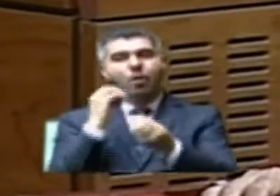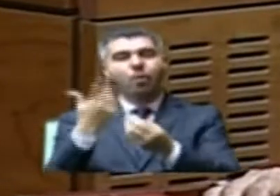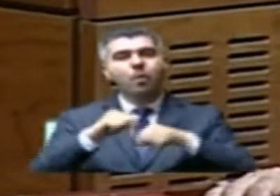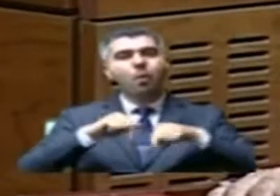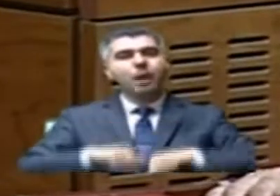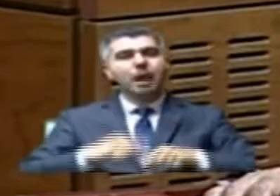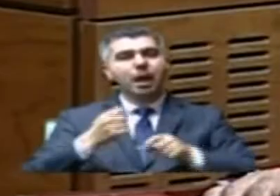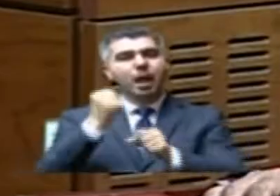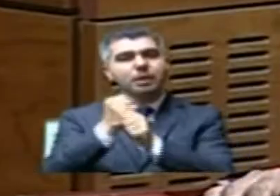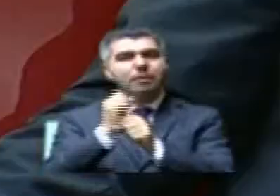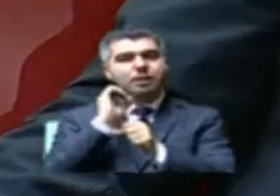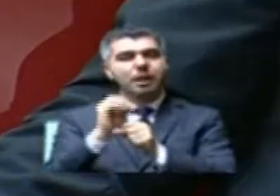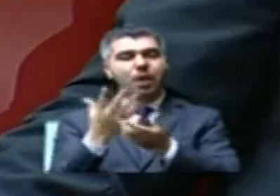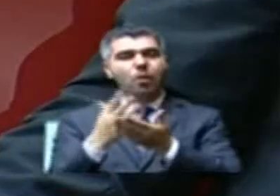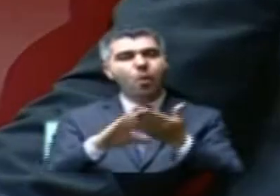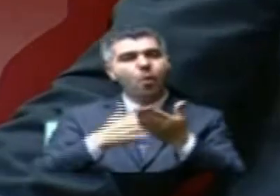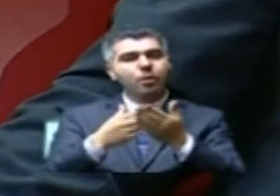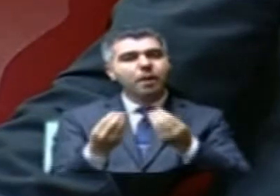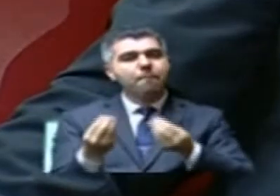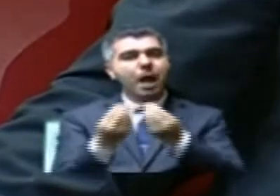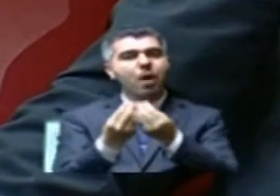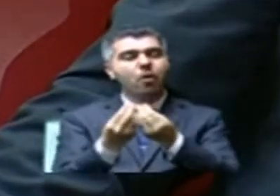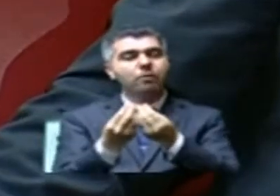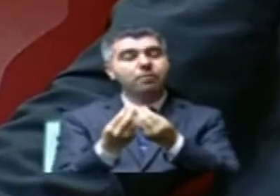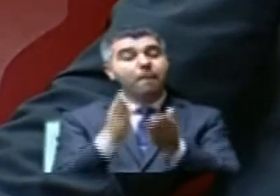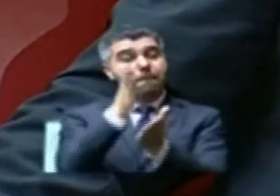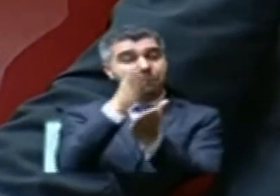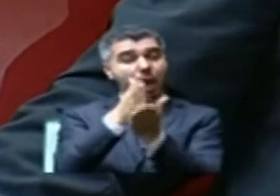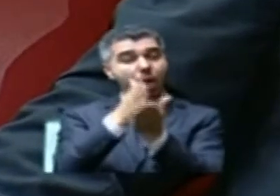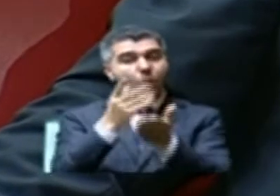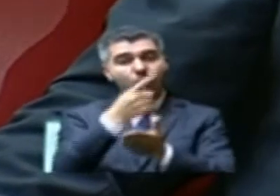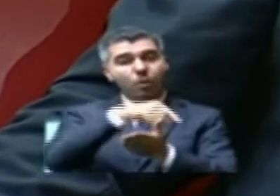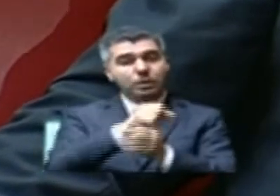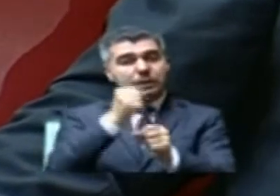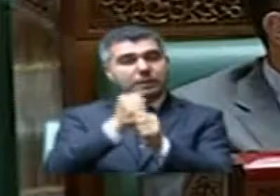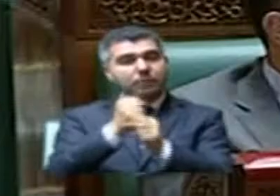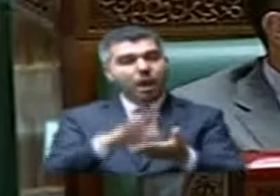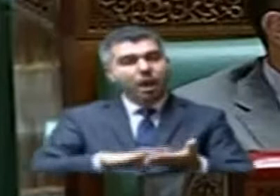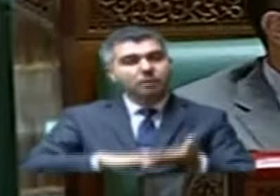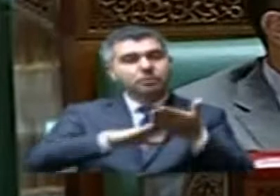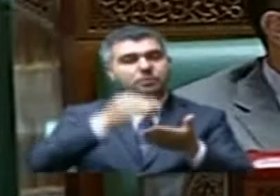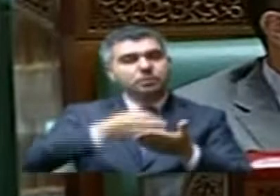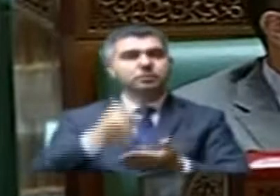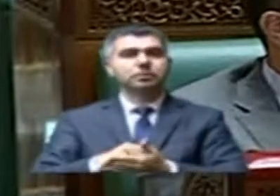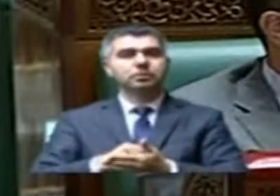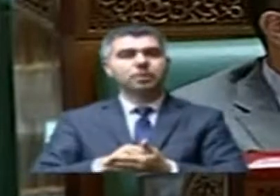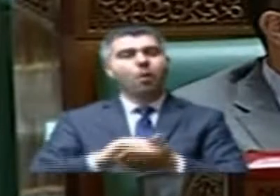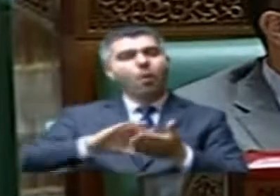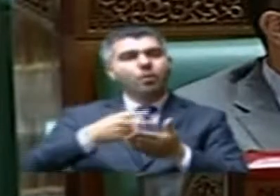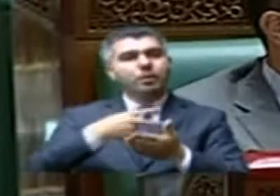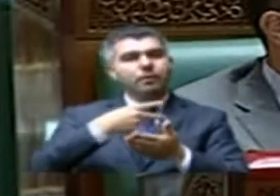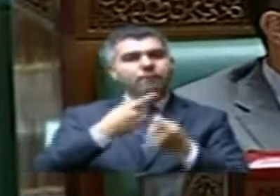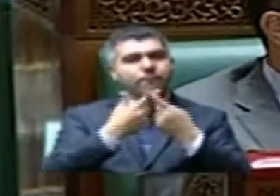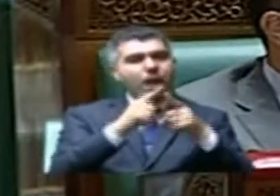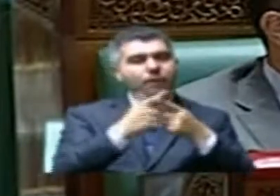ان تشتغل، وبلسان كنقابة وطنية للتعليم بلسان رجال ونساء التعليم اقول لكم على ان كل رجال